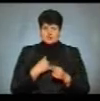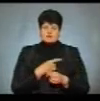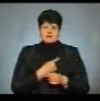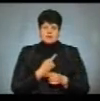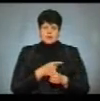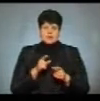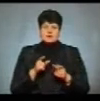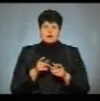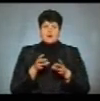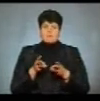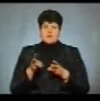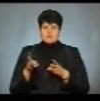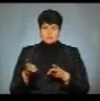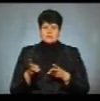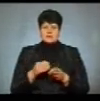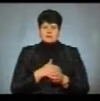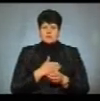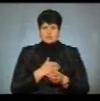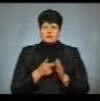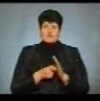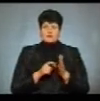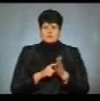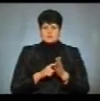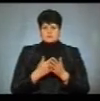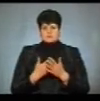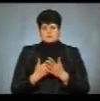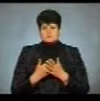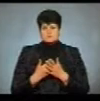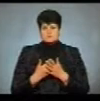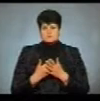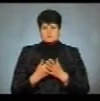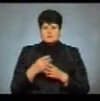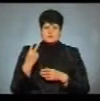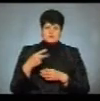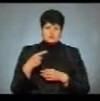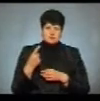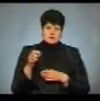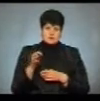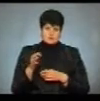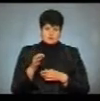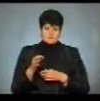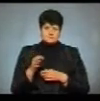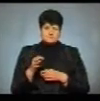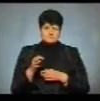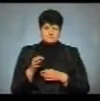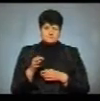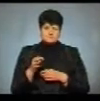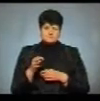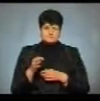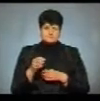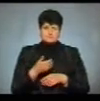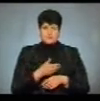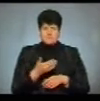лікарні опалюється. Температура в приміщеннях десь в межах 21 градуса.